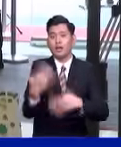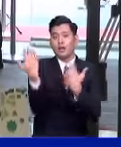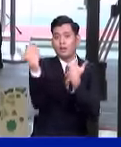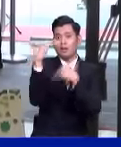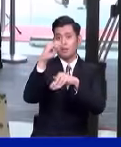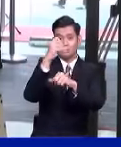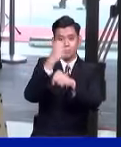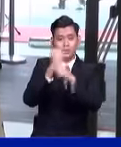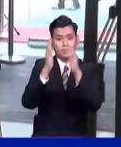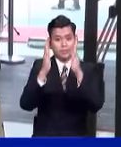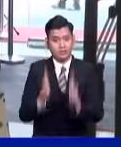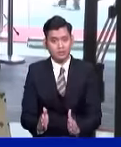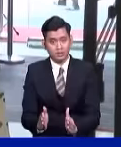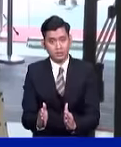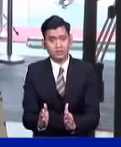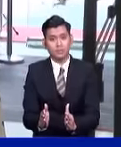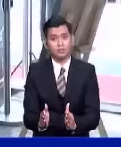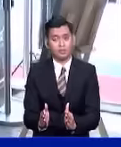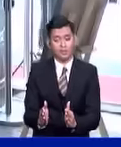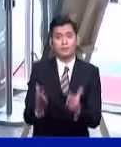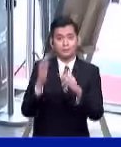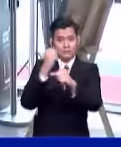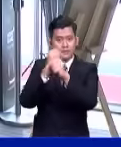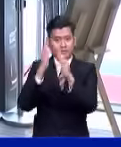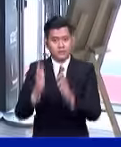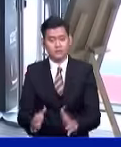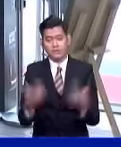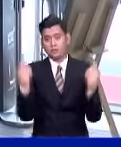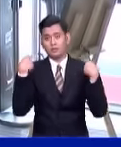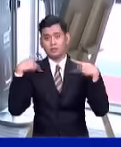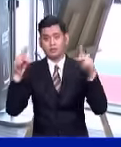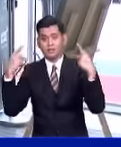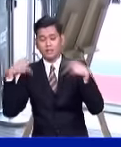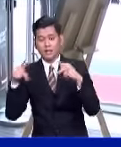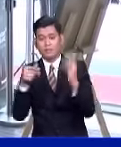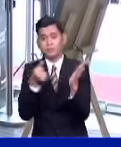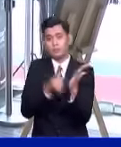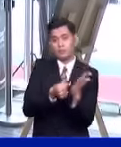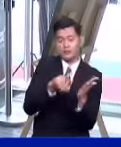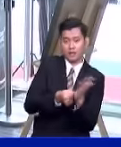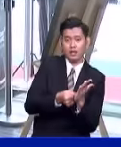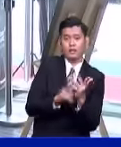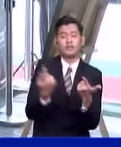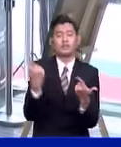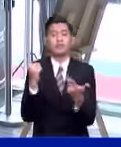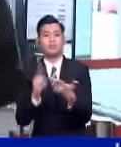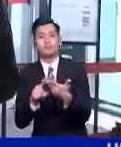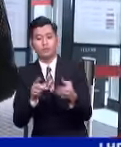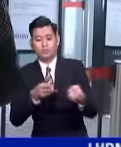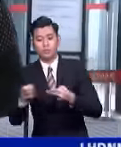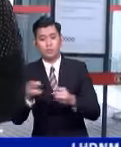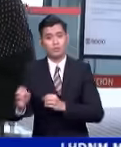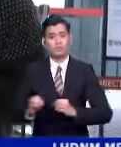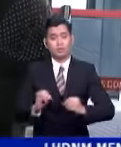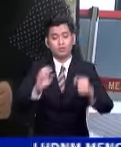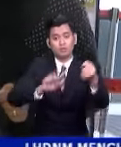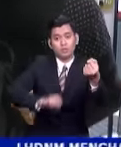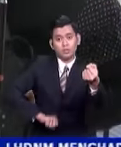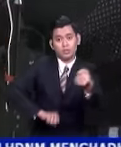bagi semua premis peruncitan, pemborongan, pengedaran dan kompleks beli belah termasuk pengurusan, operasi dan sokongan